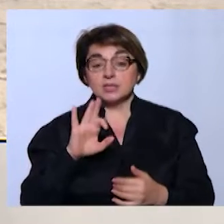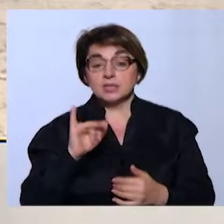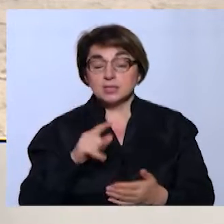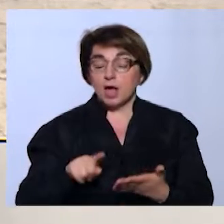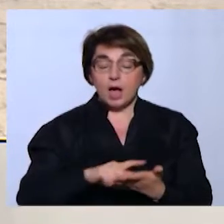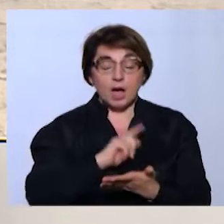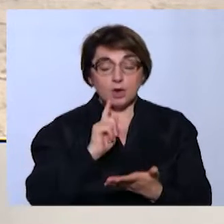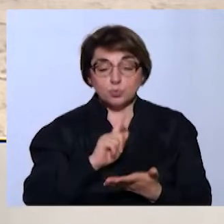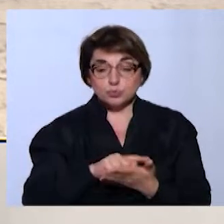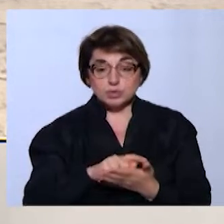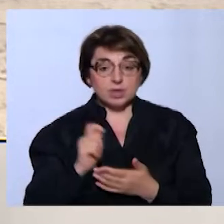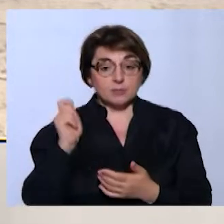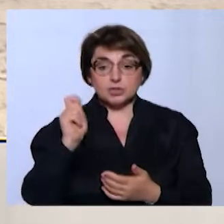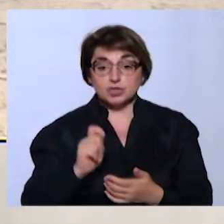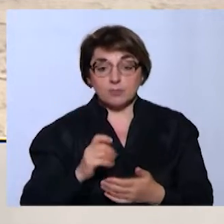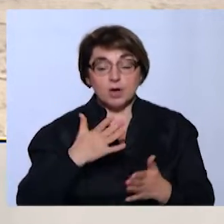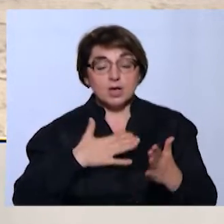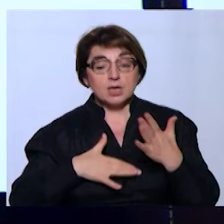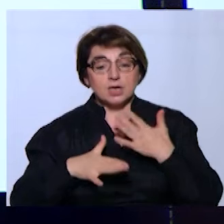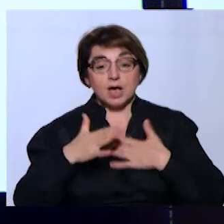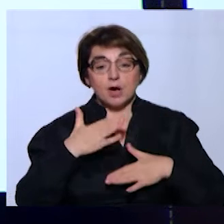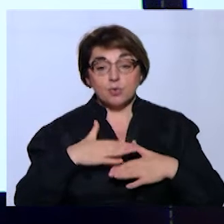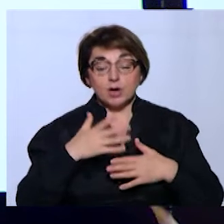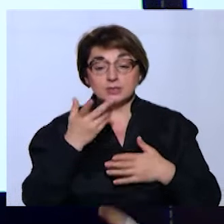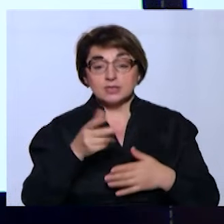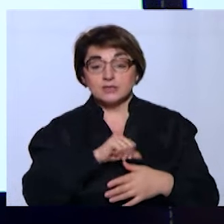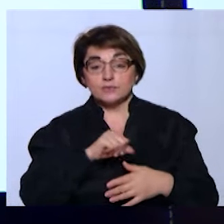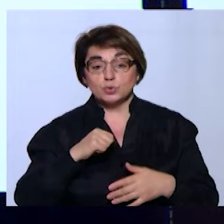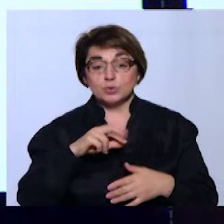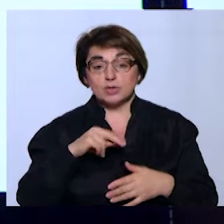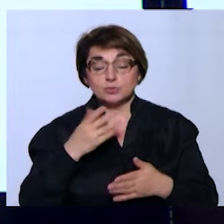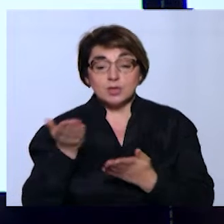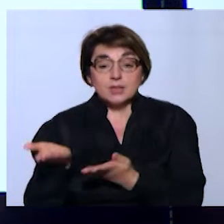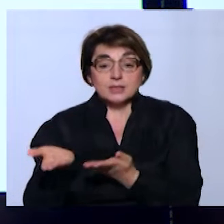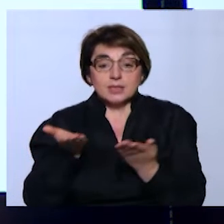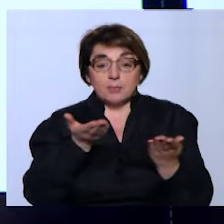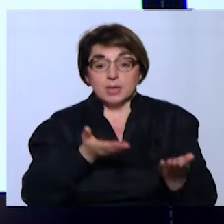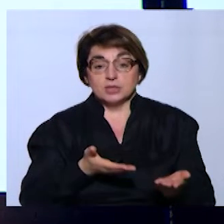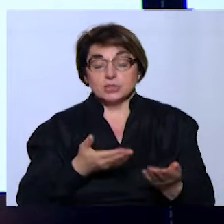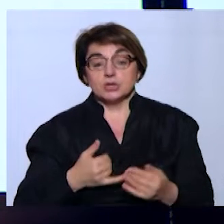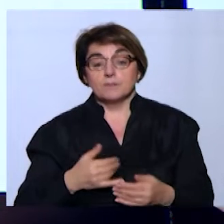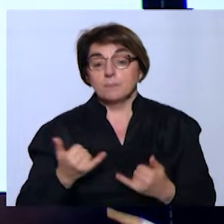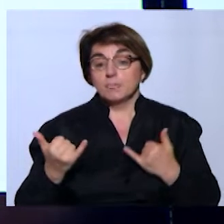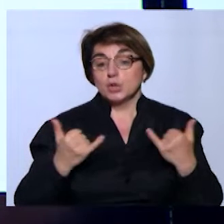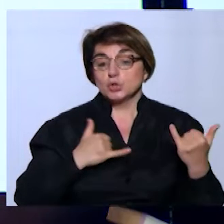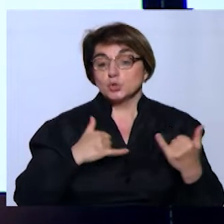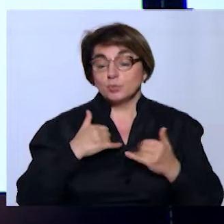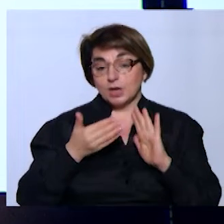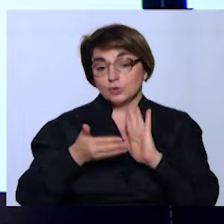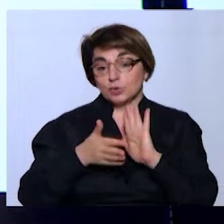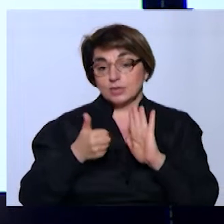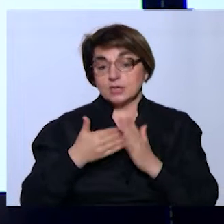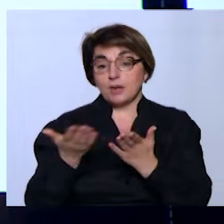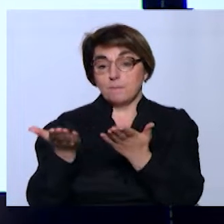ჩამოვალ. გაუხარდა დავითს რომ სტუმრად დაპატიჟეს. დაპატიჟება ხომ ვიცით ბავშვებო? სტუმრად რომ გეძახიან.